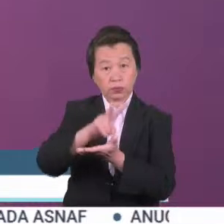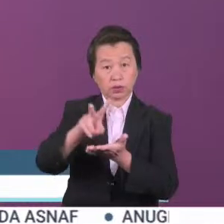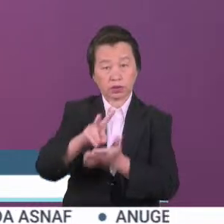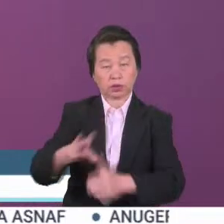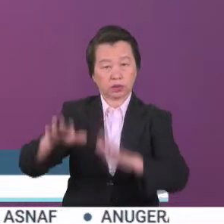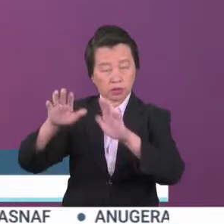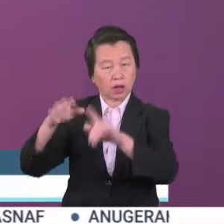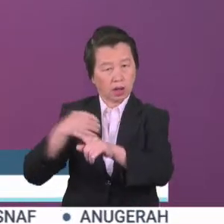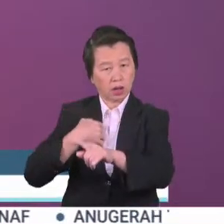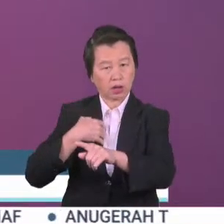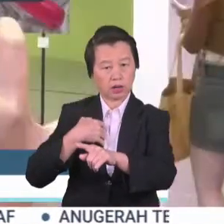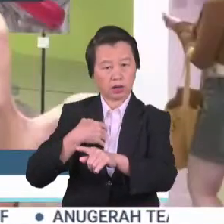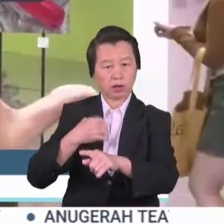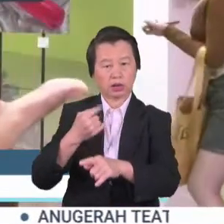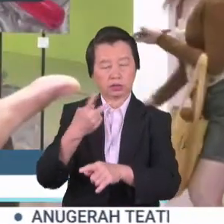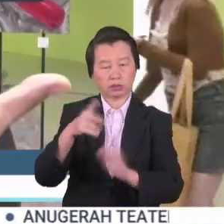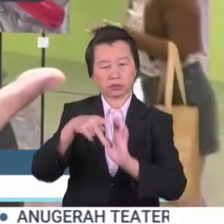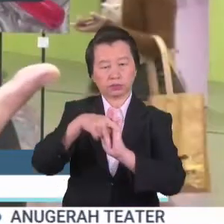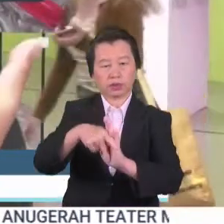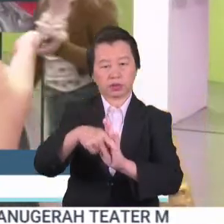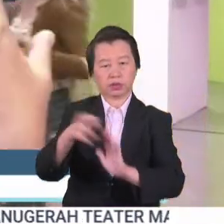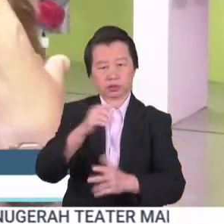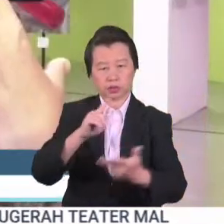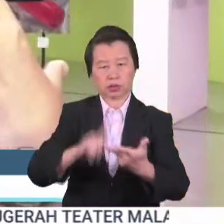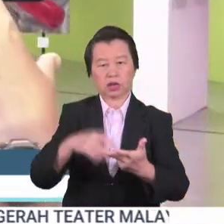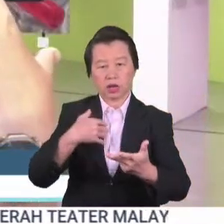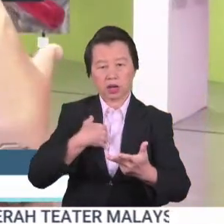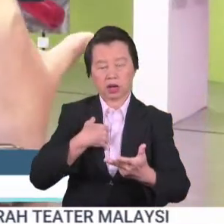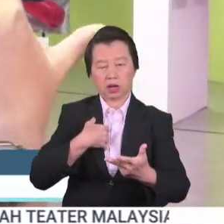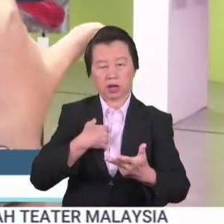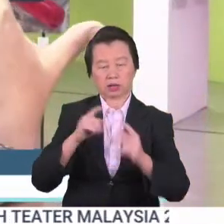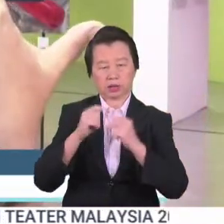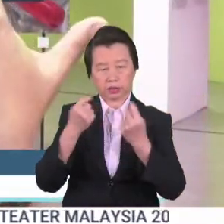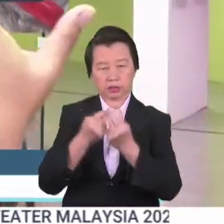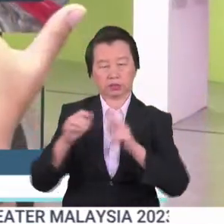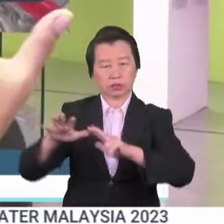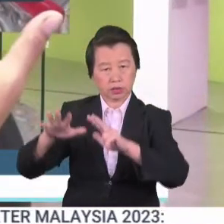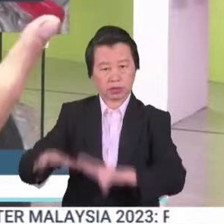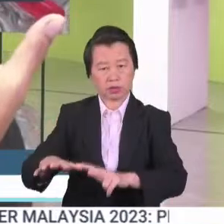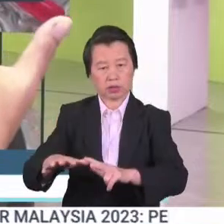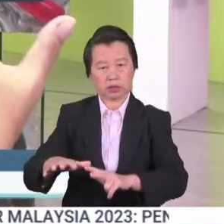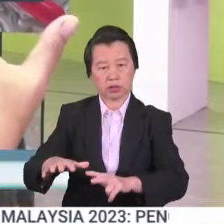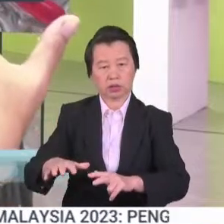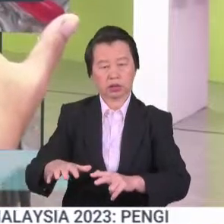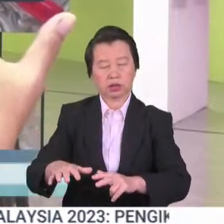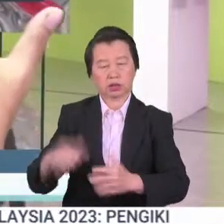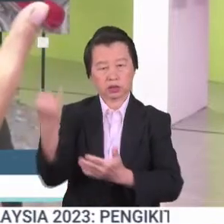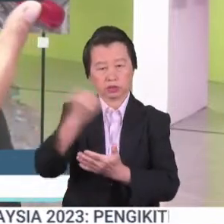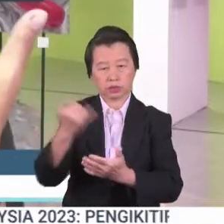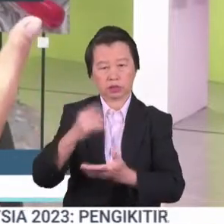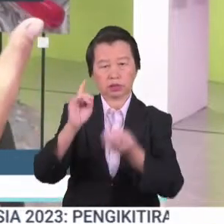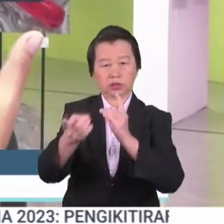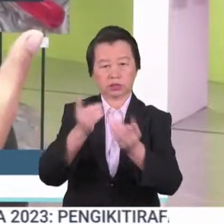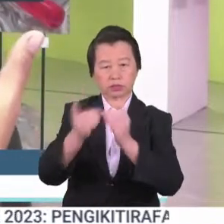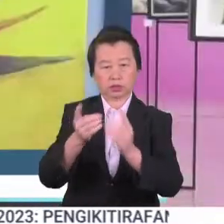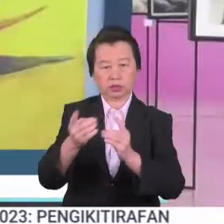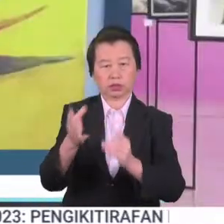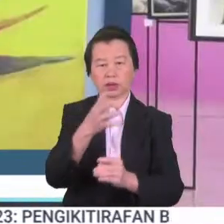Letakkan sepanjang berpameran dan juga kita mempunyai lighghting B yang diletakkan dengan karya-karyait